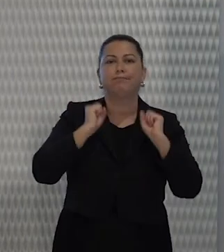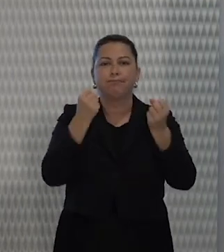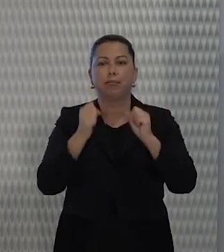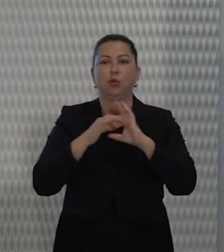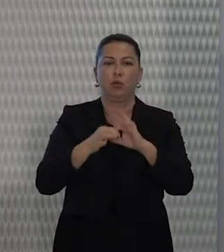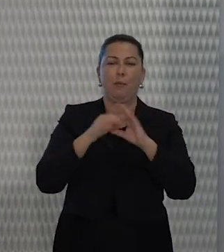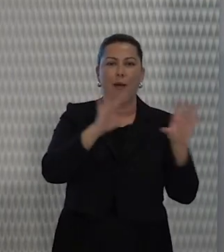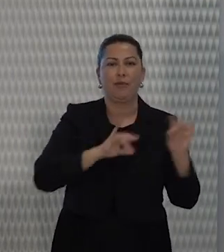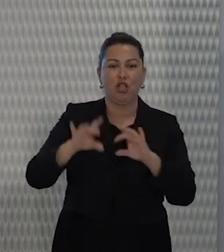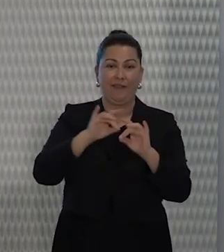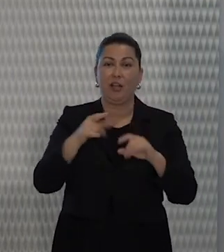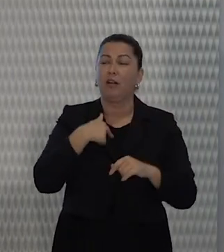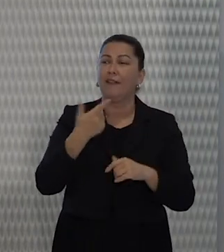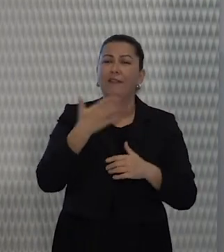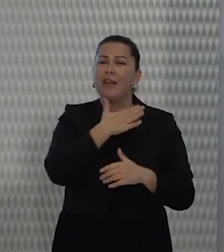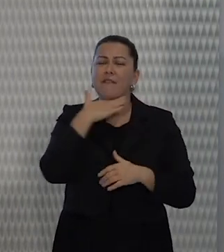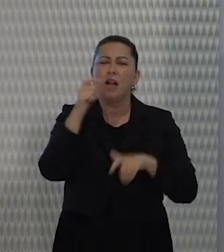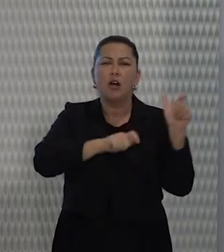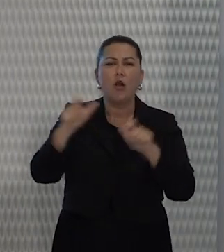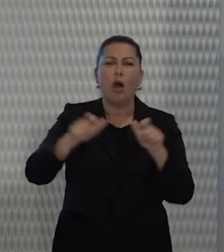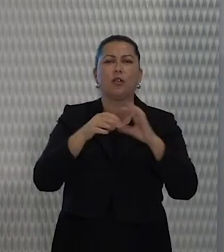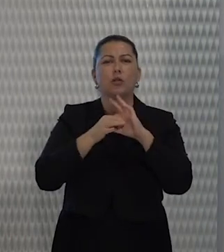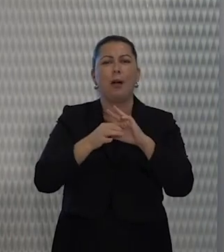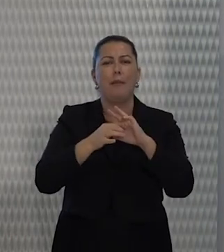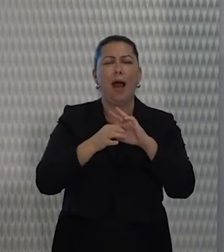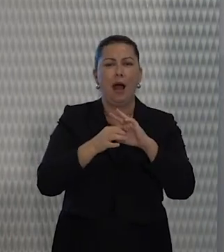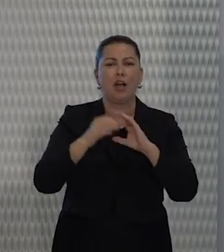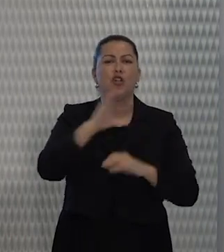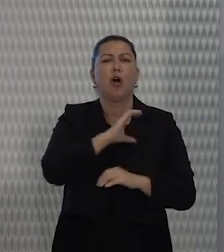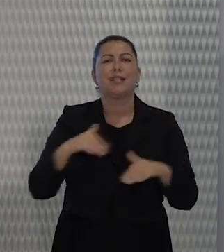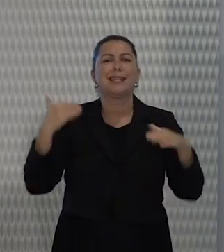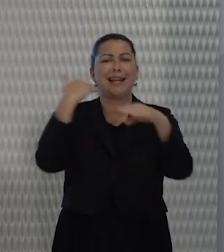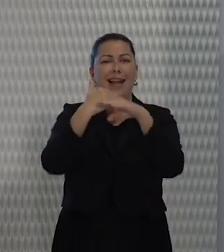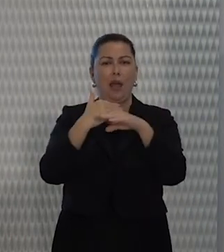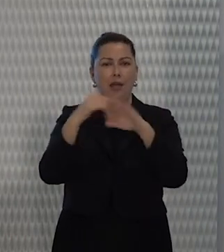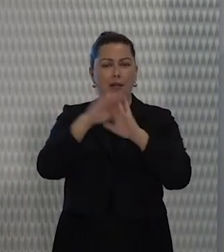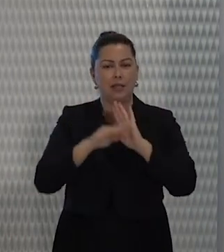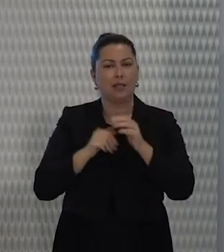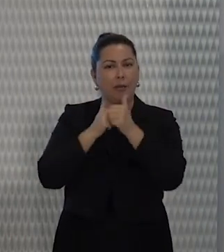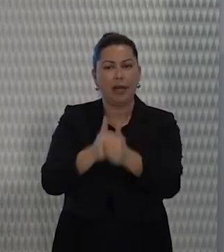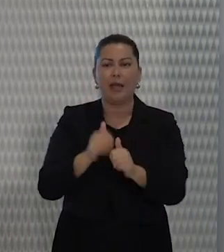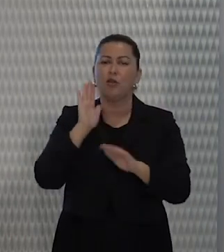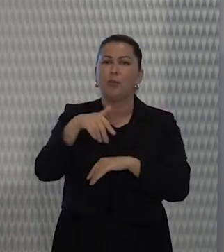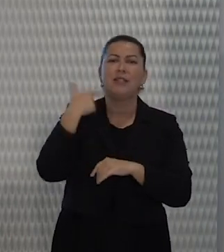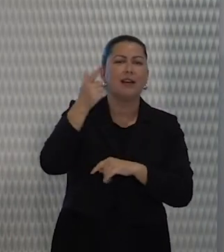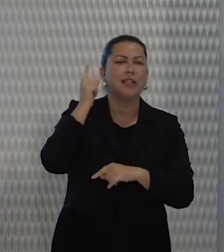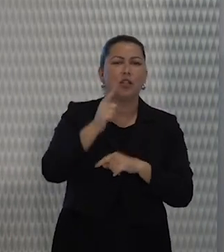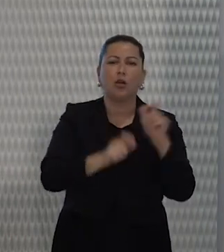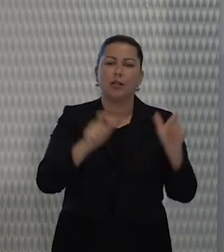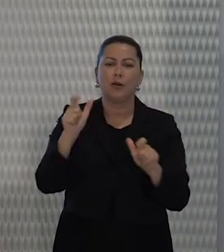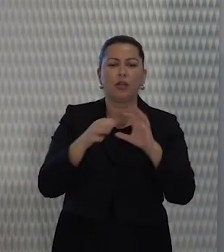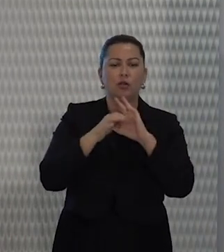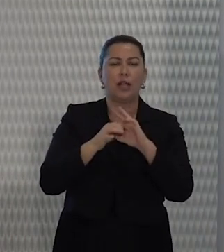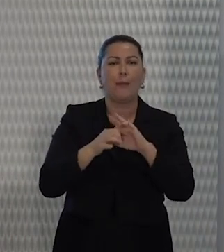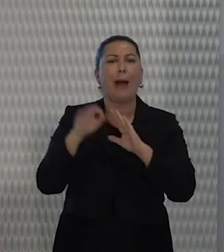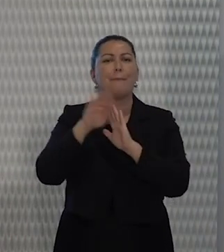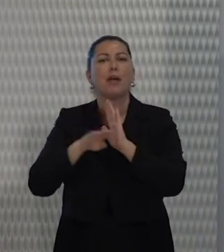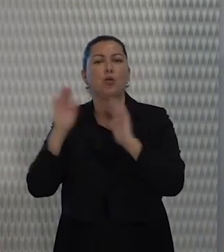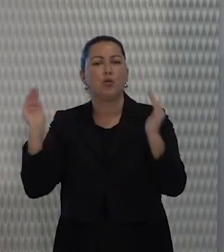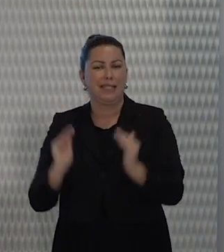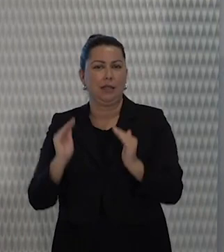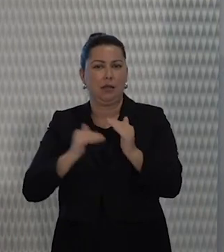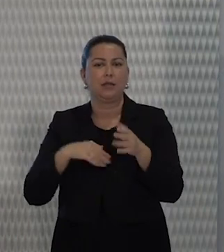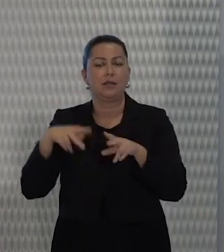Menschen nach dem Chancengleichheitsgesetz begleiten. Wir dürfen tagtäglich mehr als 20.000 Menschen im Bereich der Begünstigung begünstigten Behinderungen